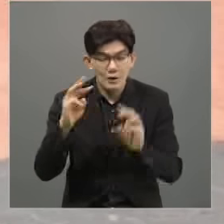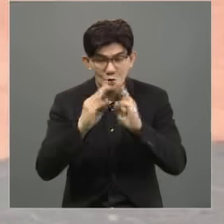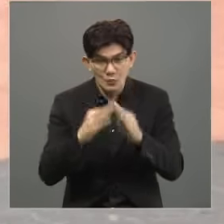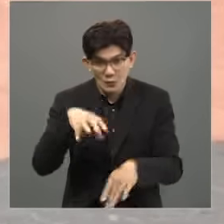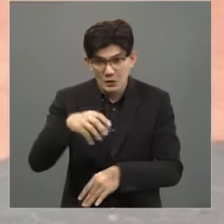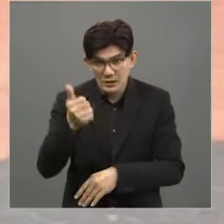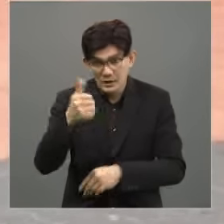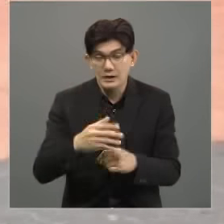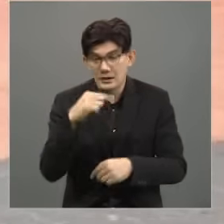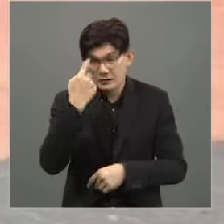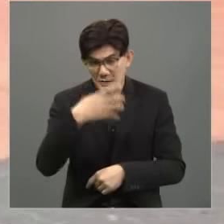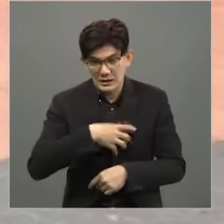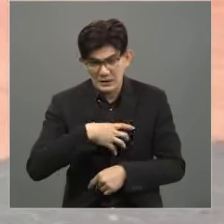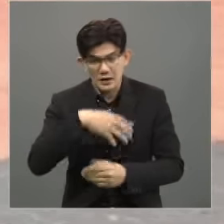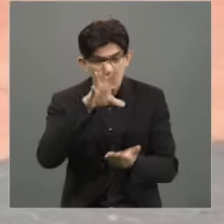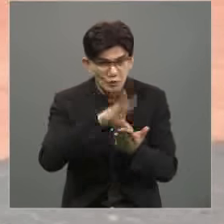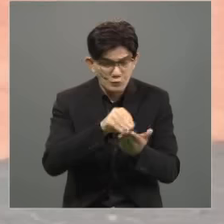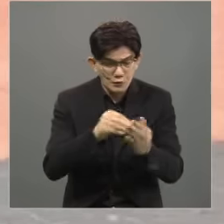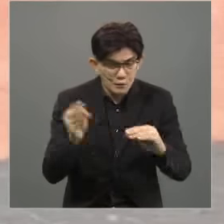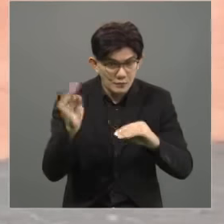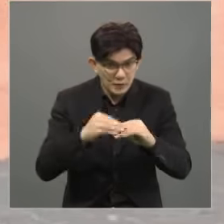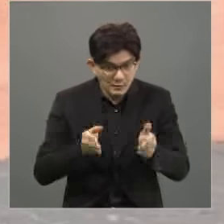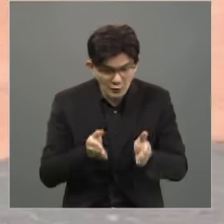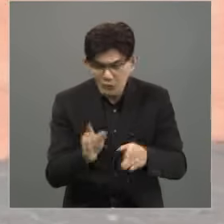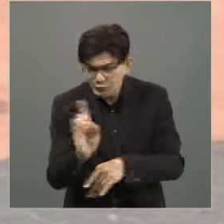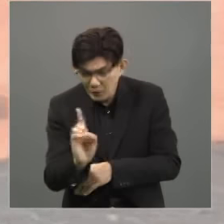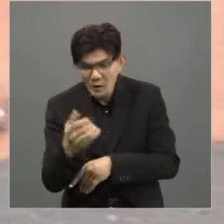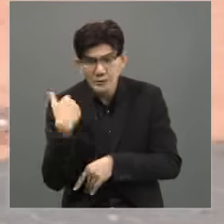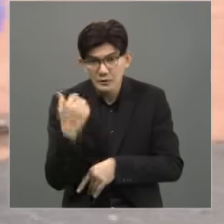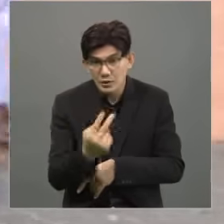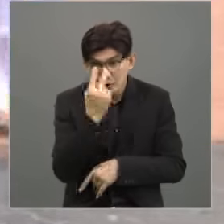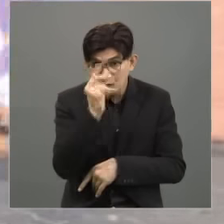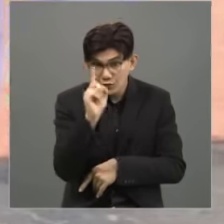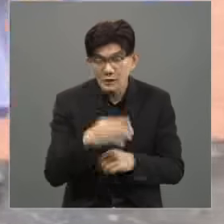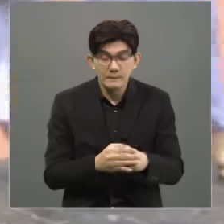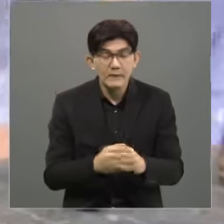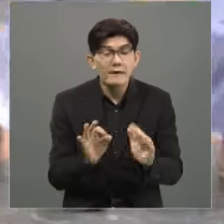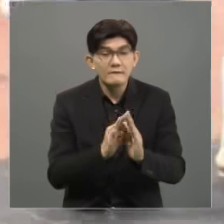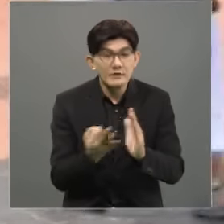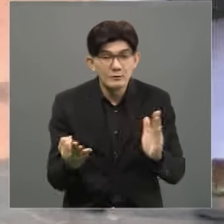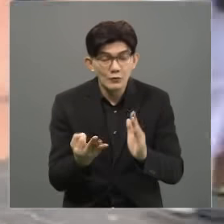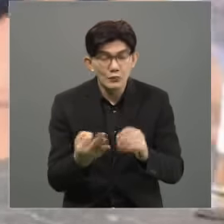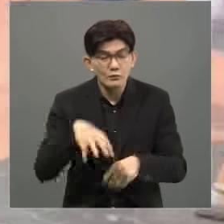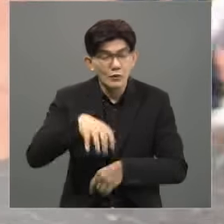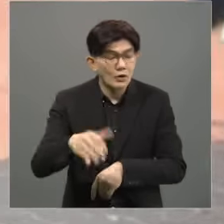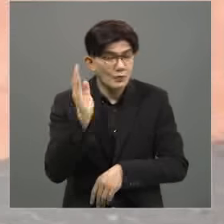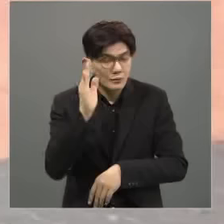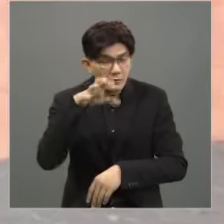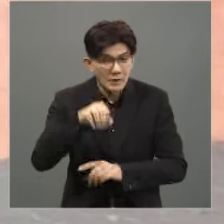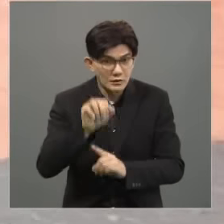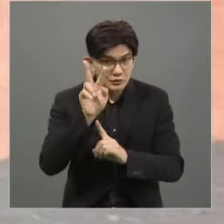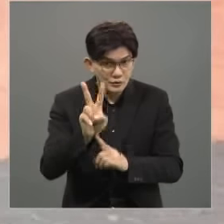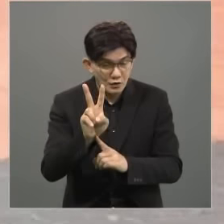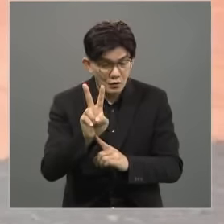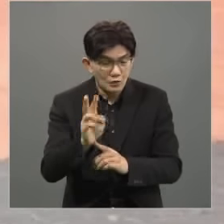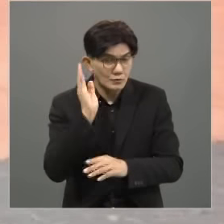ามนะครับส่วนท่านที่อยากจะศึกษาข้อมูลเพิ่มเติมและรายละเอียดเส้นทางครับสามารถดูได้ทางแฟนเพจ Facebook ของสำนักประชาสัมพันธ์เขต2สำนัก